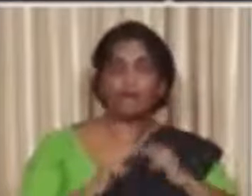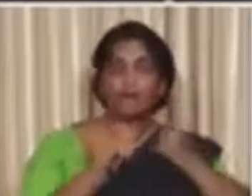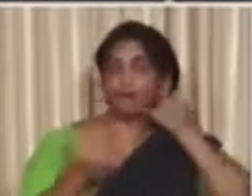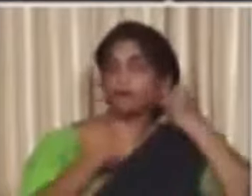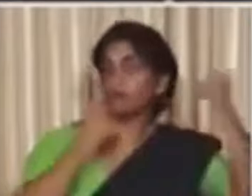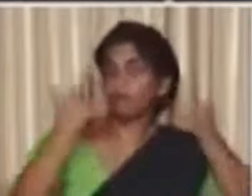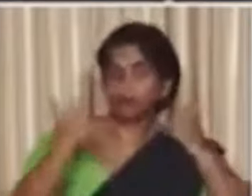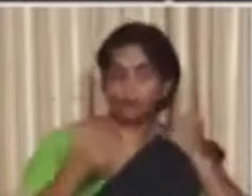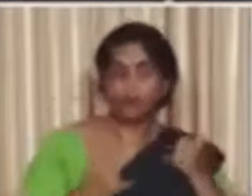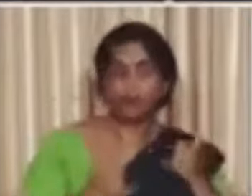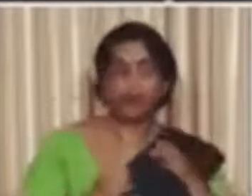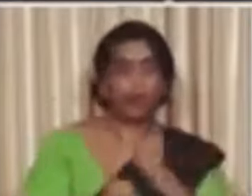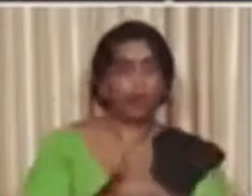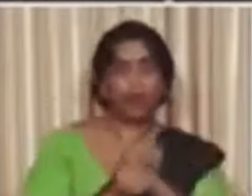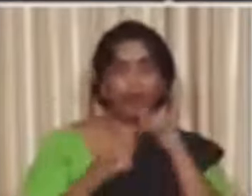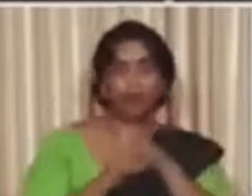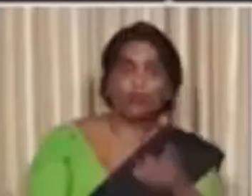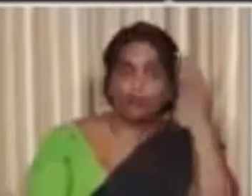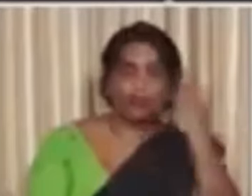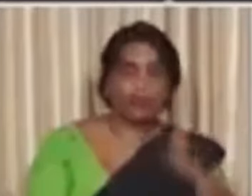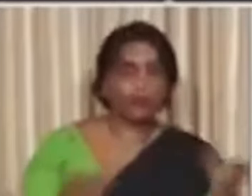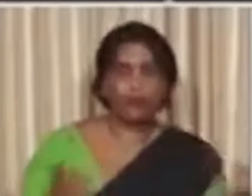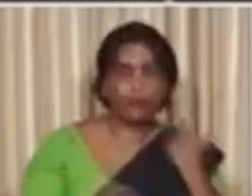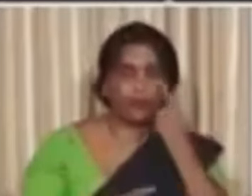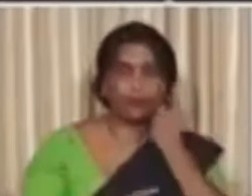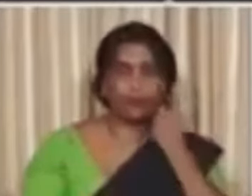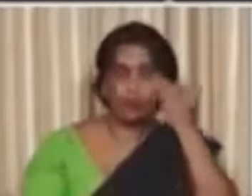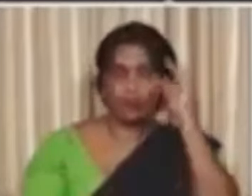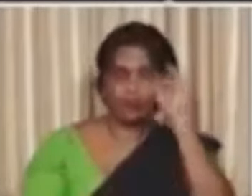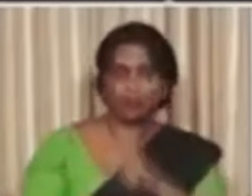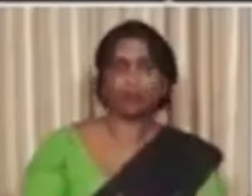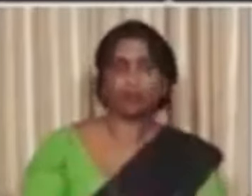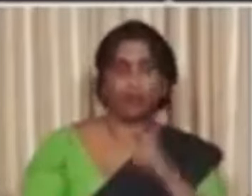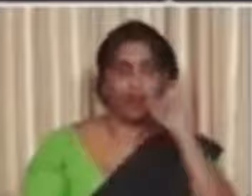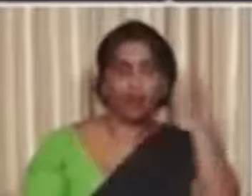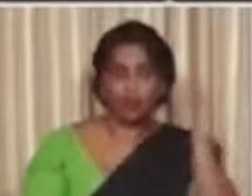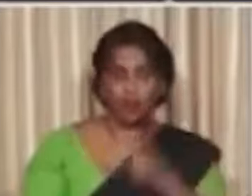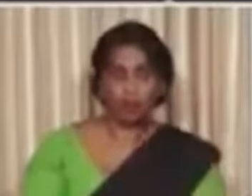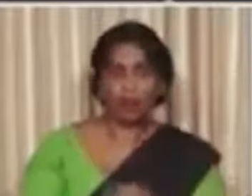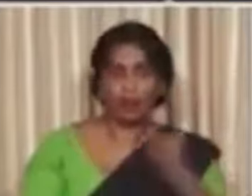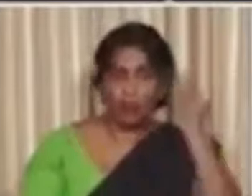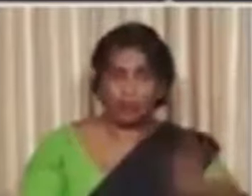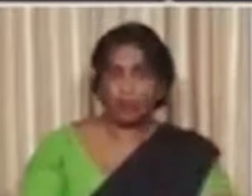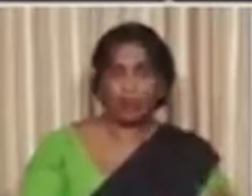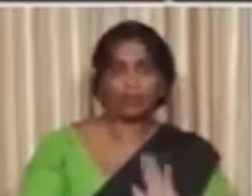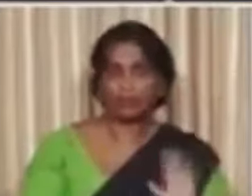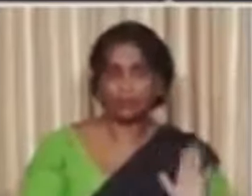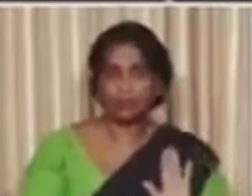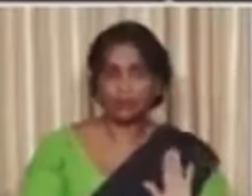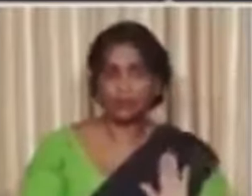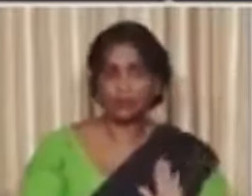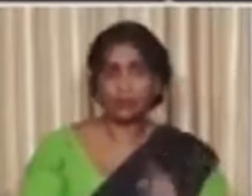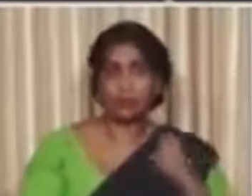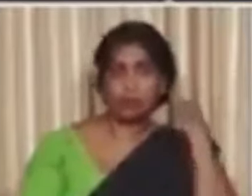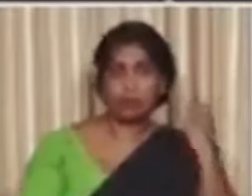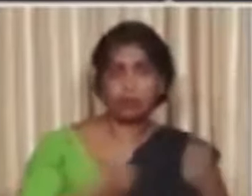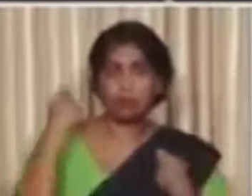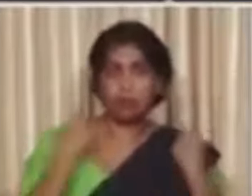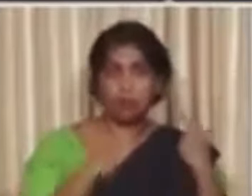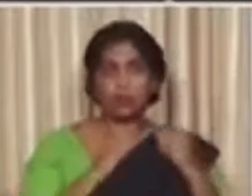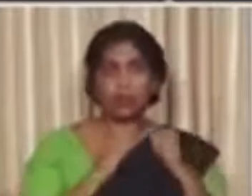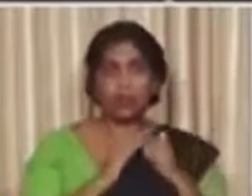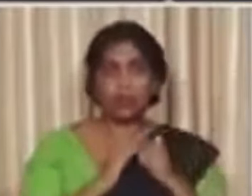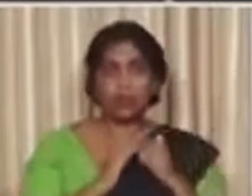තියෙනවා මෙහෙම පොලිසියක් ඇතුළේ ගහලා මරන්න බෑ ඒ අහිංසක කාන්තාව කොළඹටාවේ මැරුම් කන්න නෙවෙයි ඒක ප්‍රභු බලන්නේ කාන්තාවන්ගේ